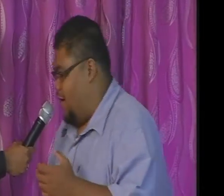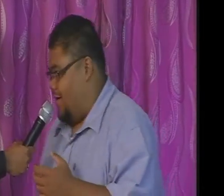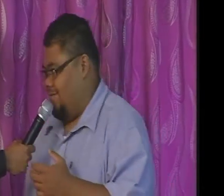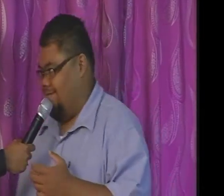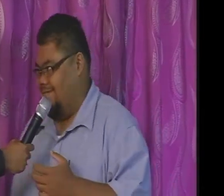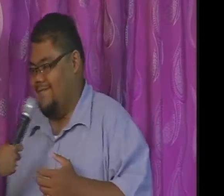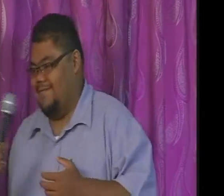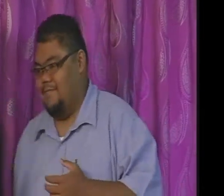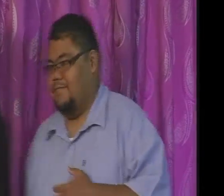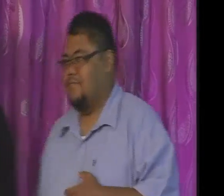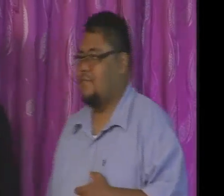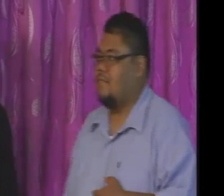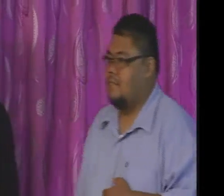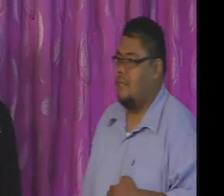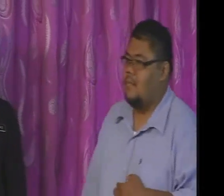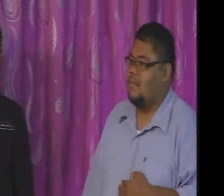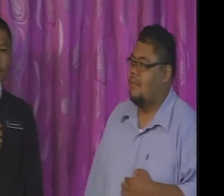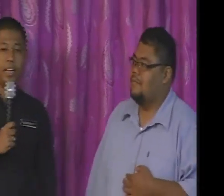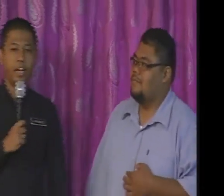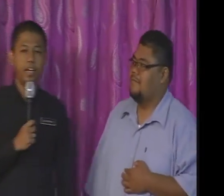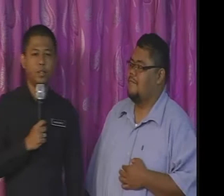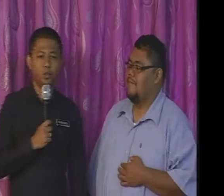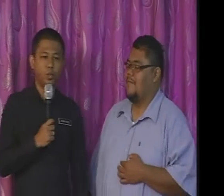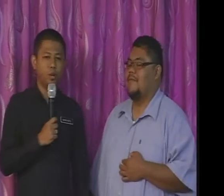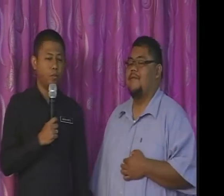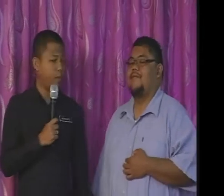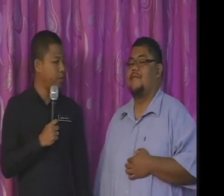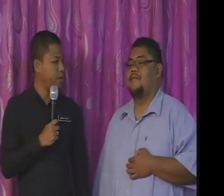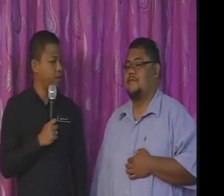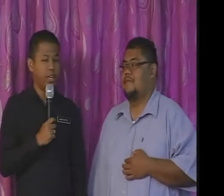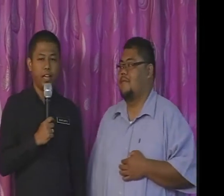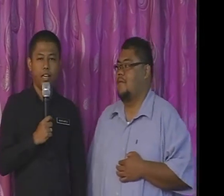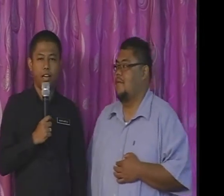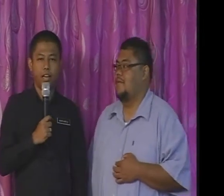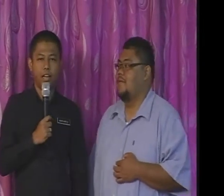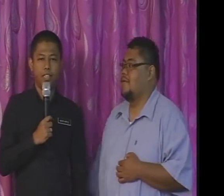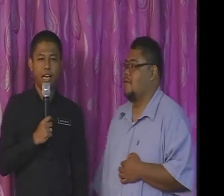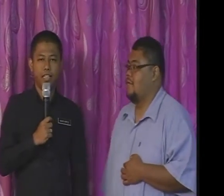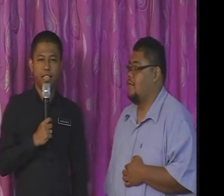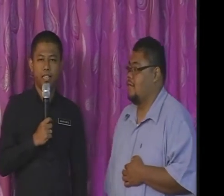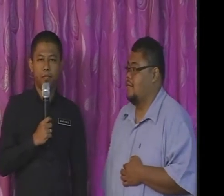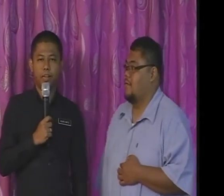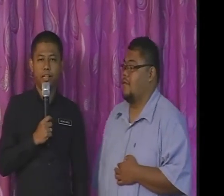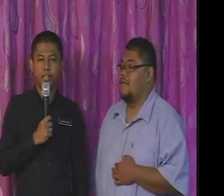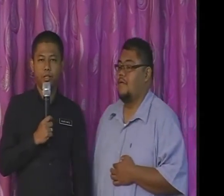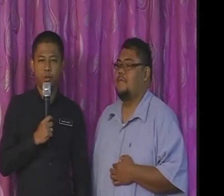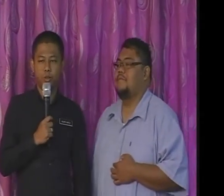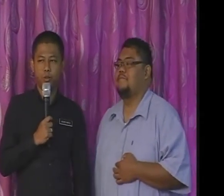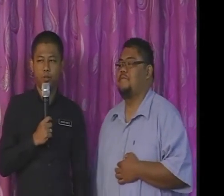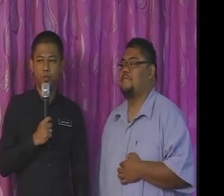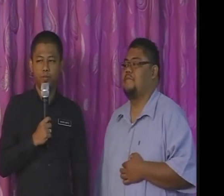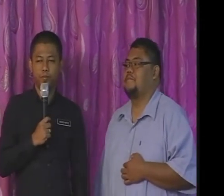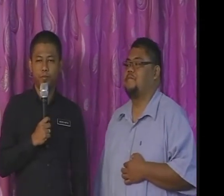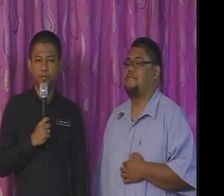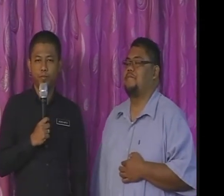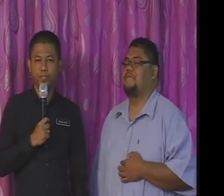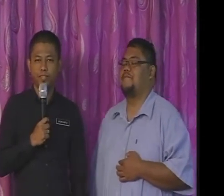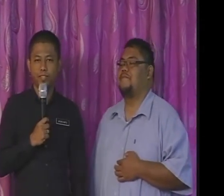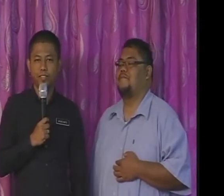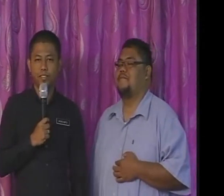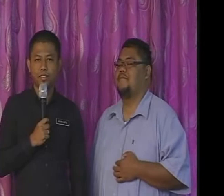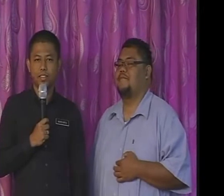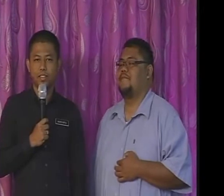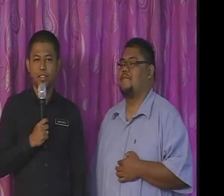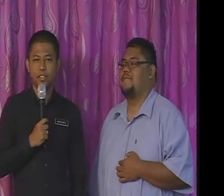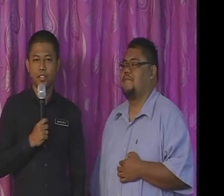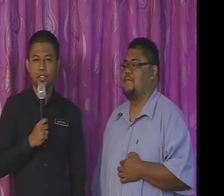untuk Perak. Okey, tahniah untuk Bob. Okey, sekian, kita kembali ke studio.